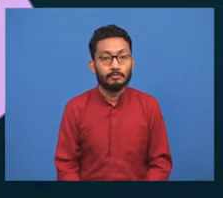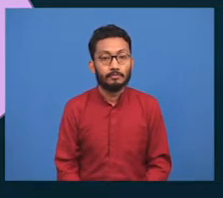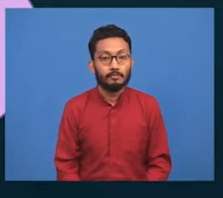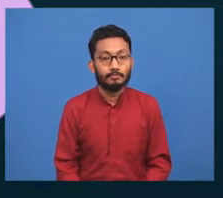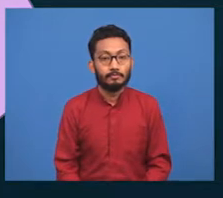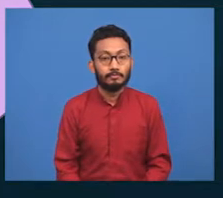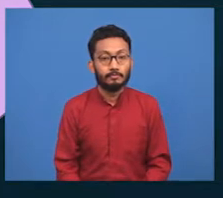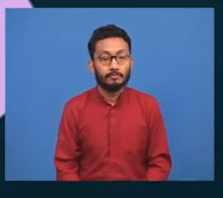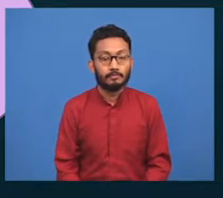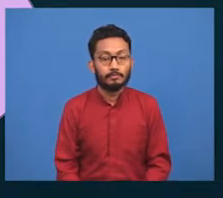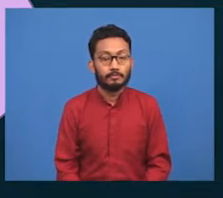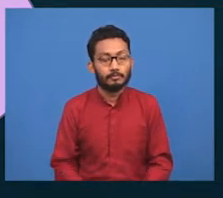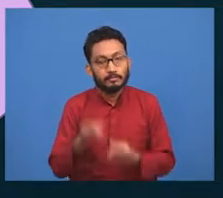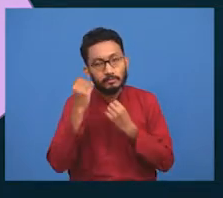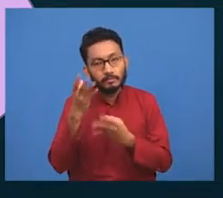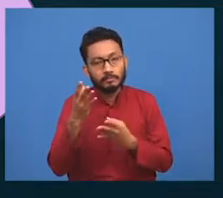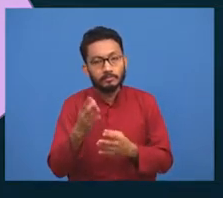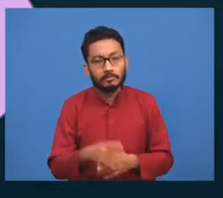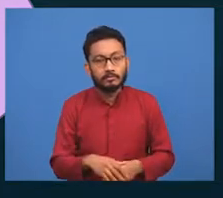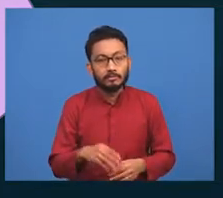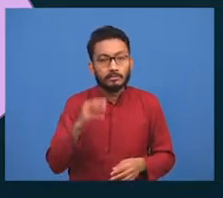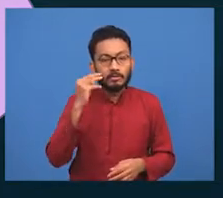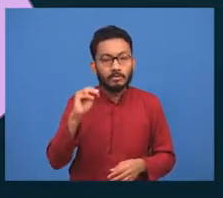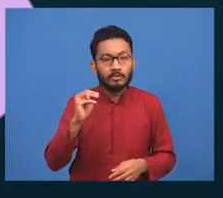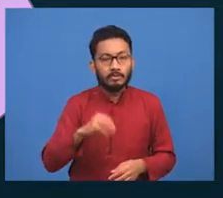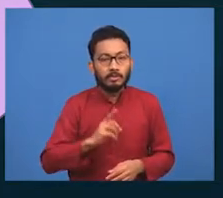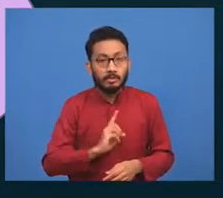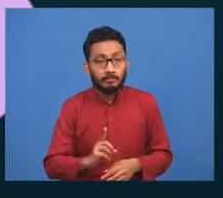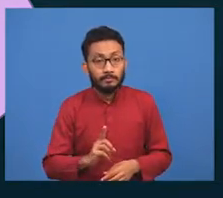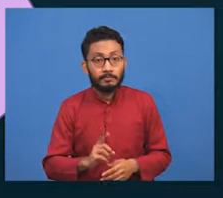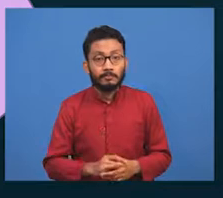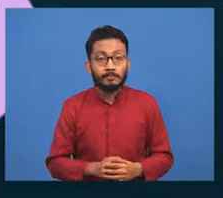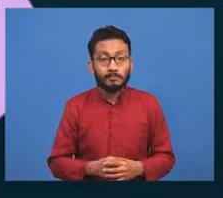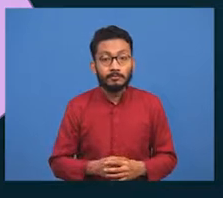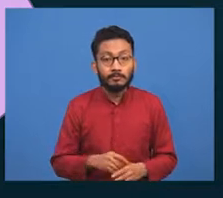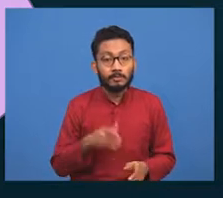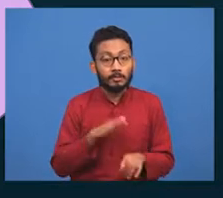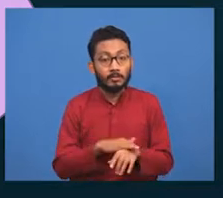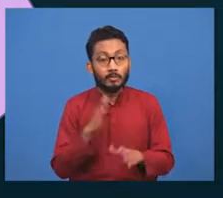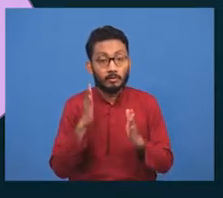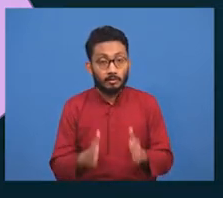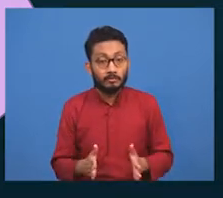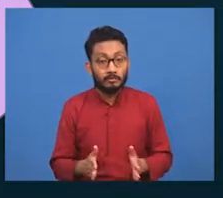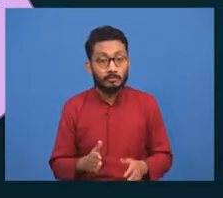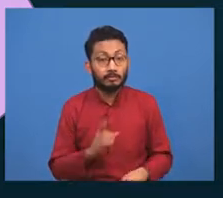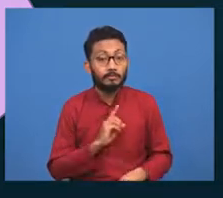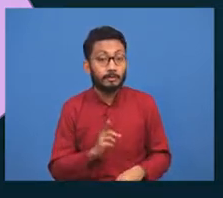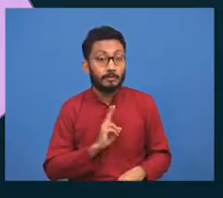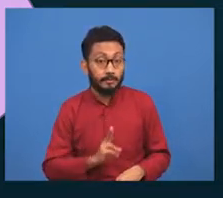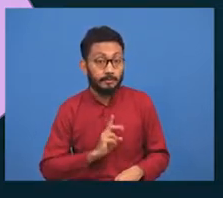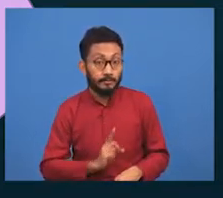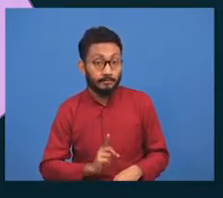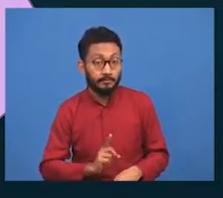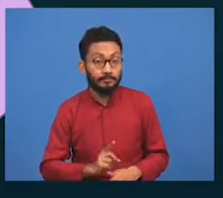menzahirkan kemuliaan dan kehebatan umat Islam pada pandangan penganut agama lain. Islam